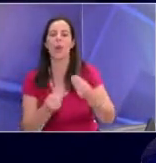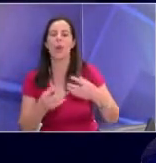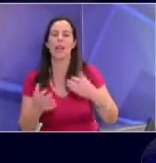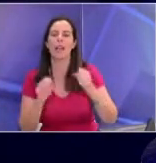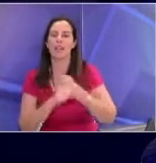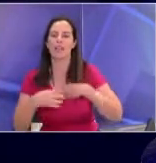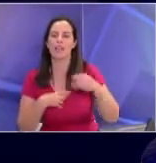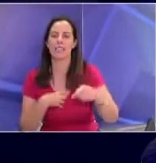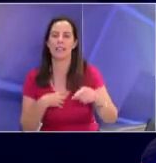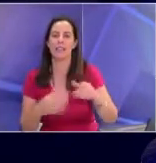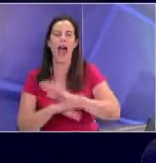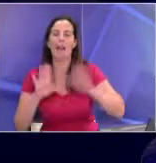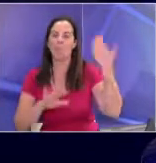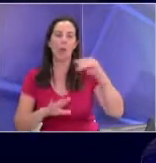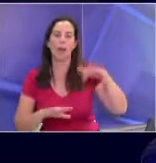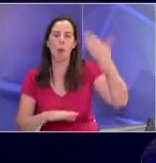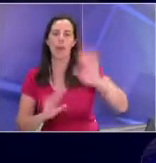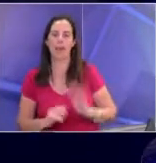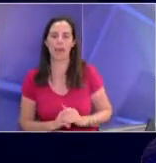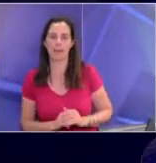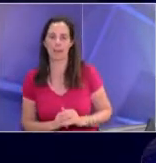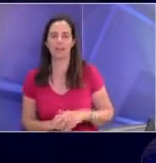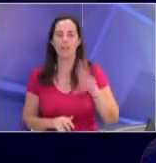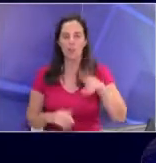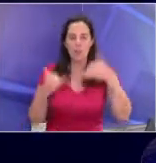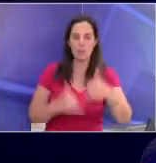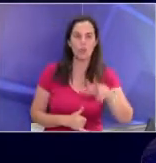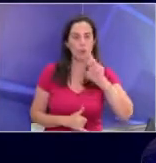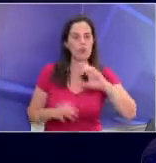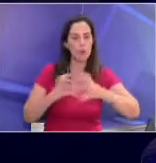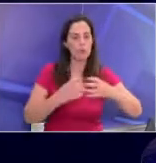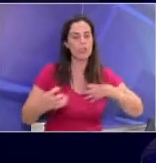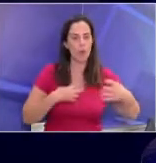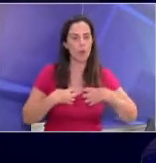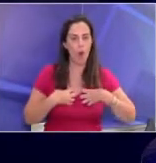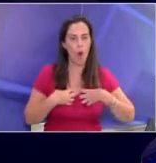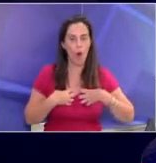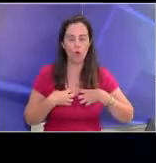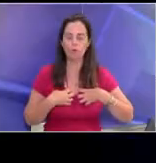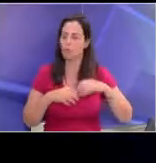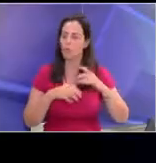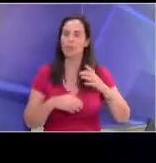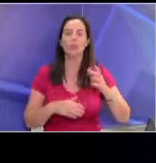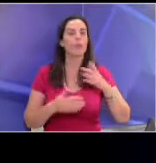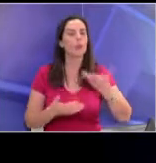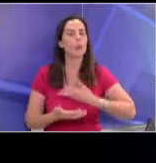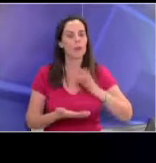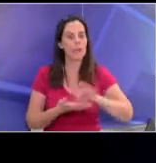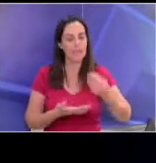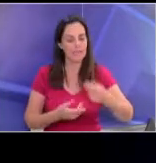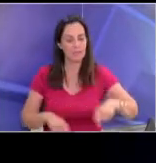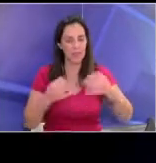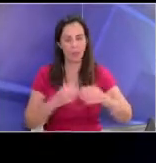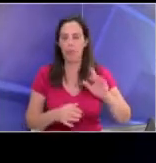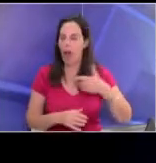הצגה כזאת. מעולם לא היה ולעולם לא יהיה. יש היום 30 קבוצות תיאטרון שנתמכות על ידי משרד התרבות. אין שום סיבה שתהיה קבוצה